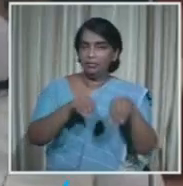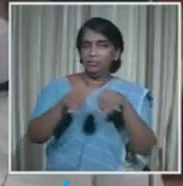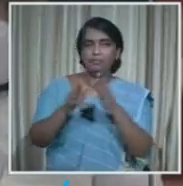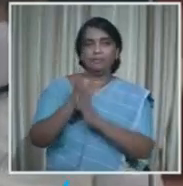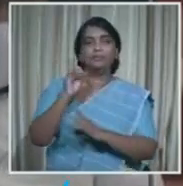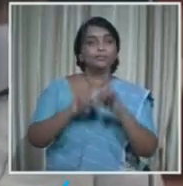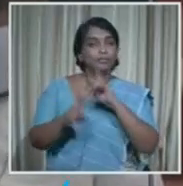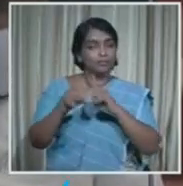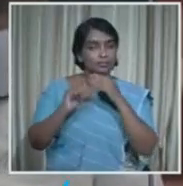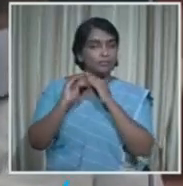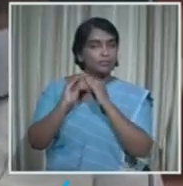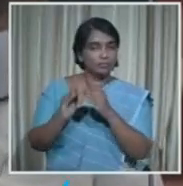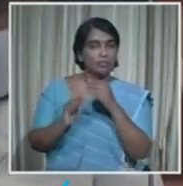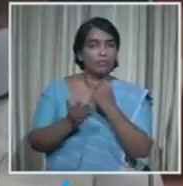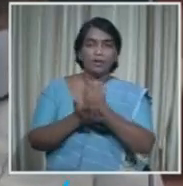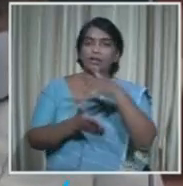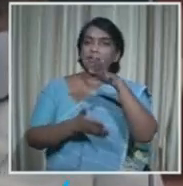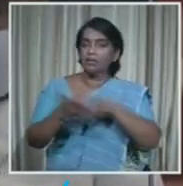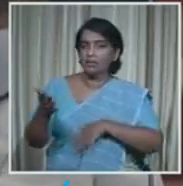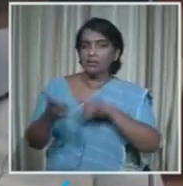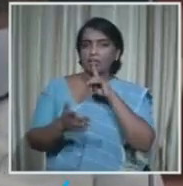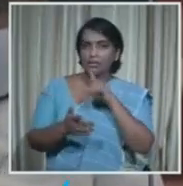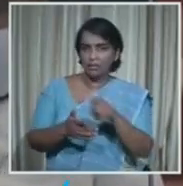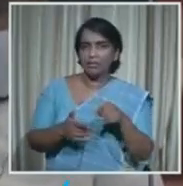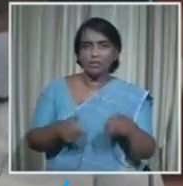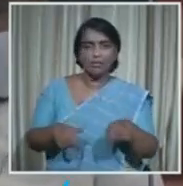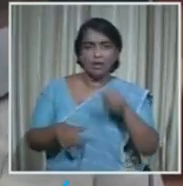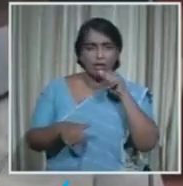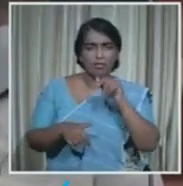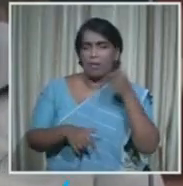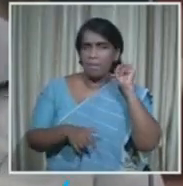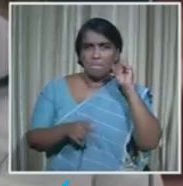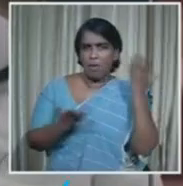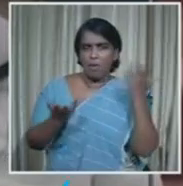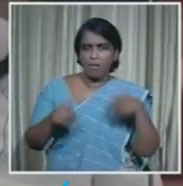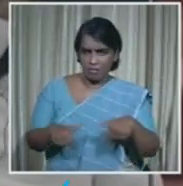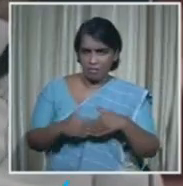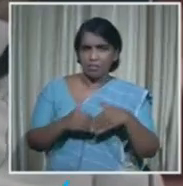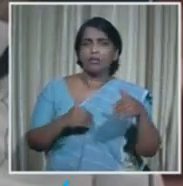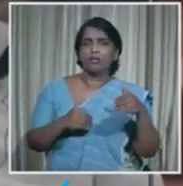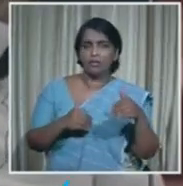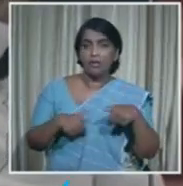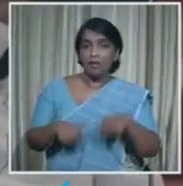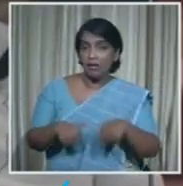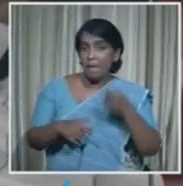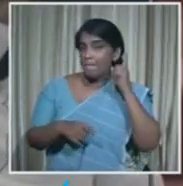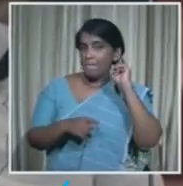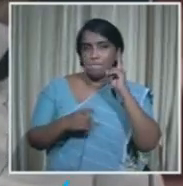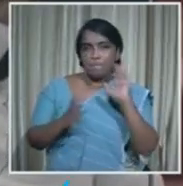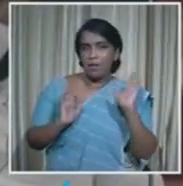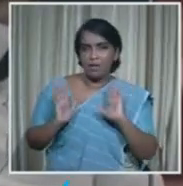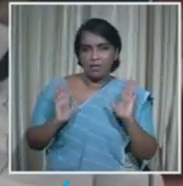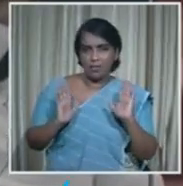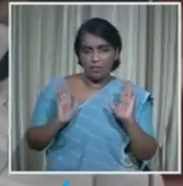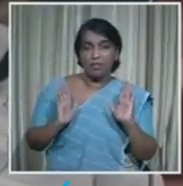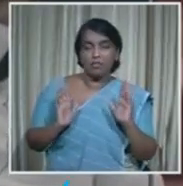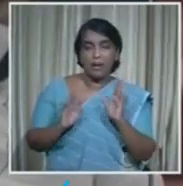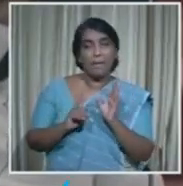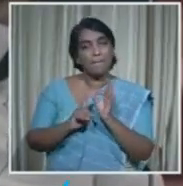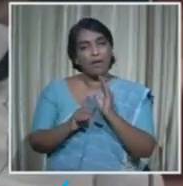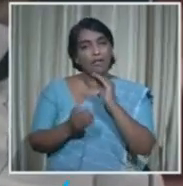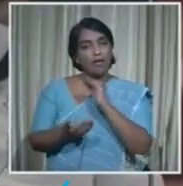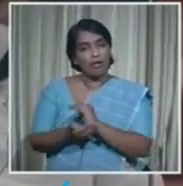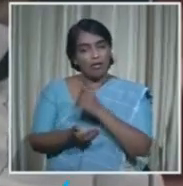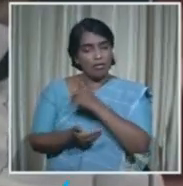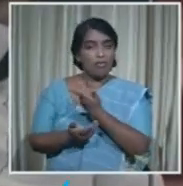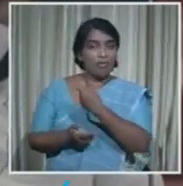අමාත්‍යංශයෙන් ලිපියක් දීලා තියෙනවා. මං හිතනවා තවමත් ප්‍රමාද නැහැ. තවමත් ප්‍රමාද නැහැ. පෞද්ගලිකාංශයෙන්